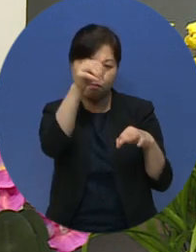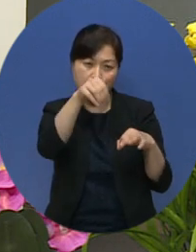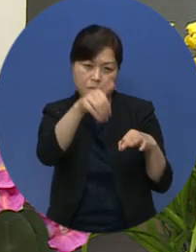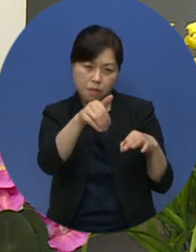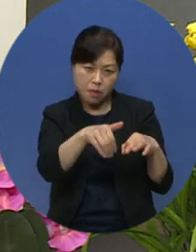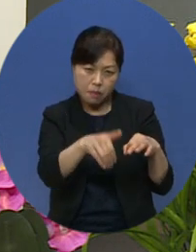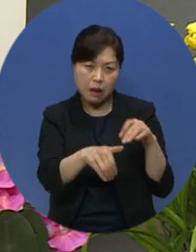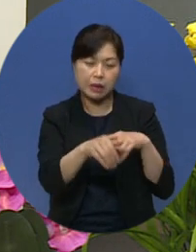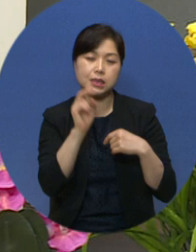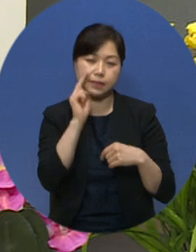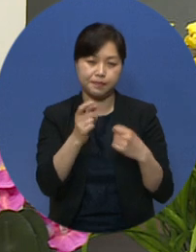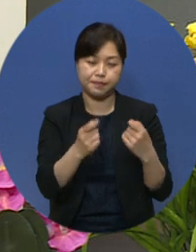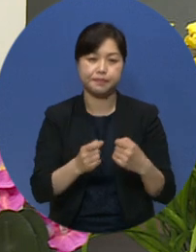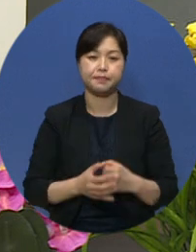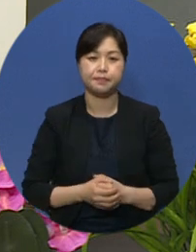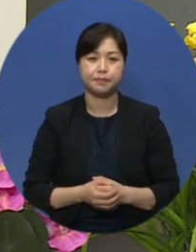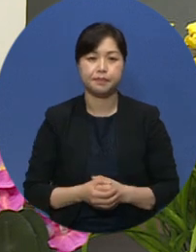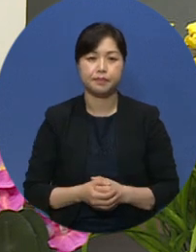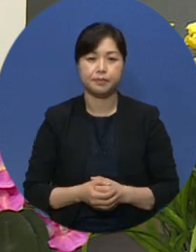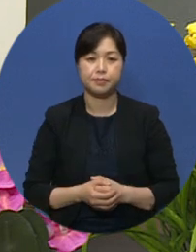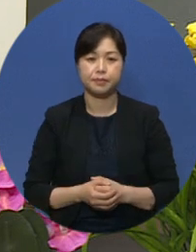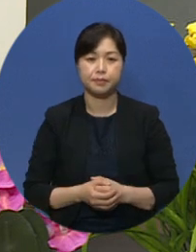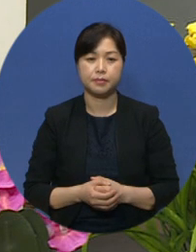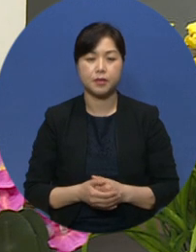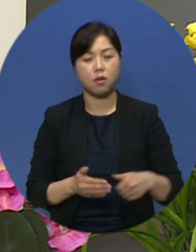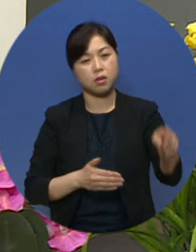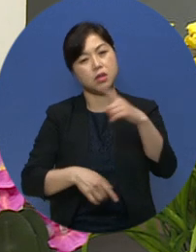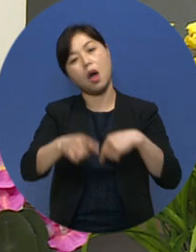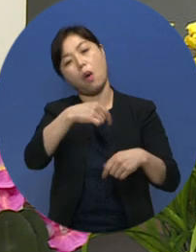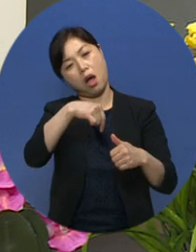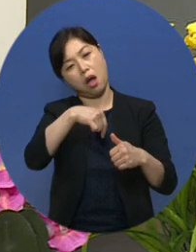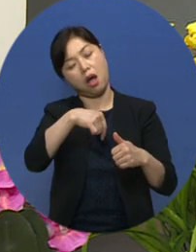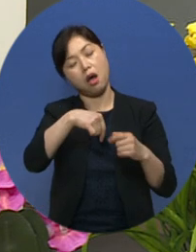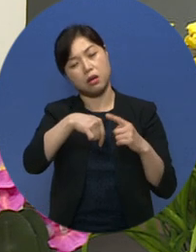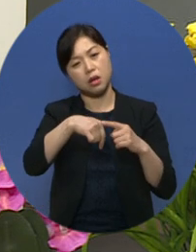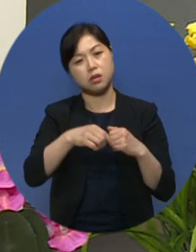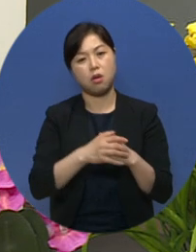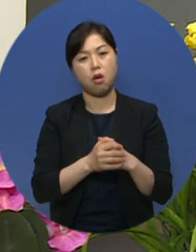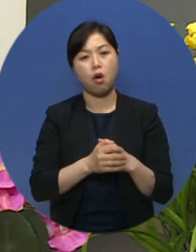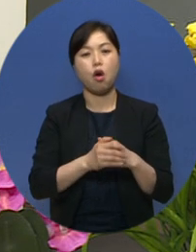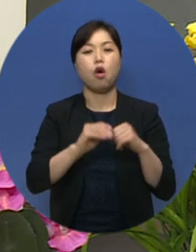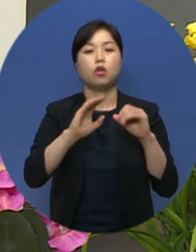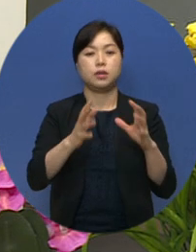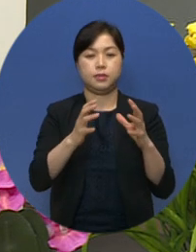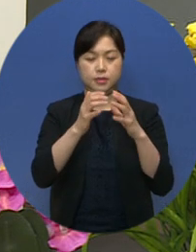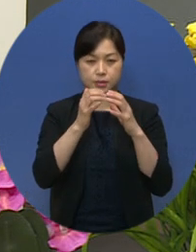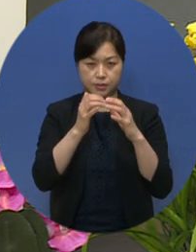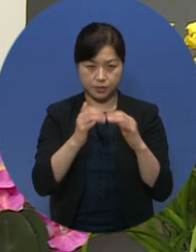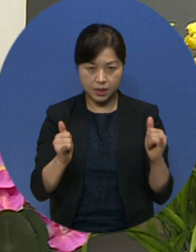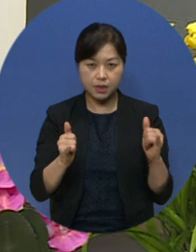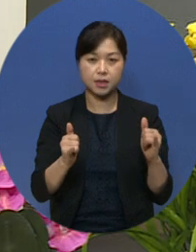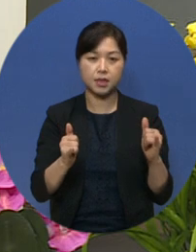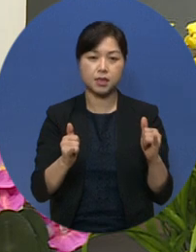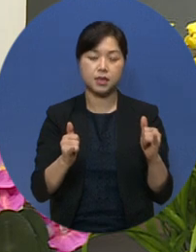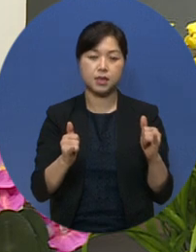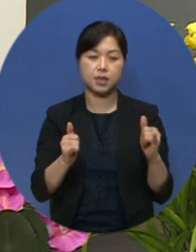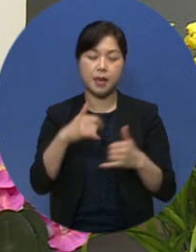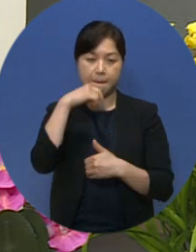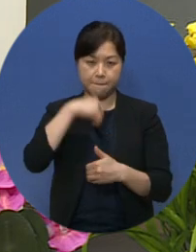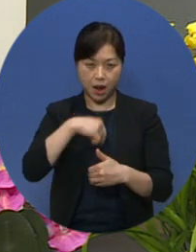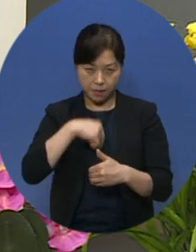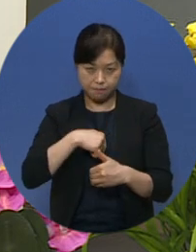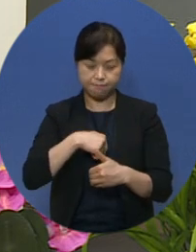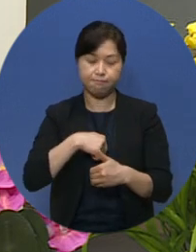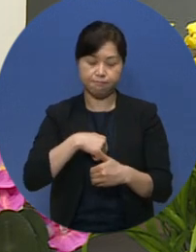사태로 본 지고 있습니다 이럴 때 일수록 우리 국민들은 중심을 잡고 코로나 사태에 국가가